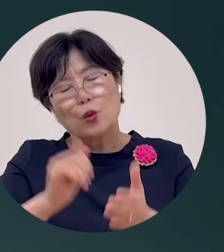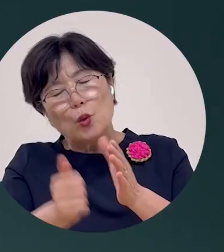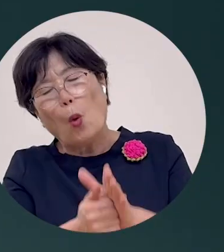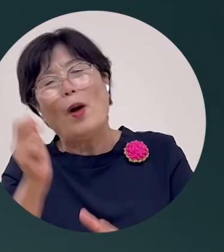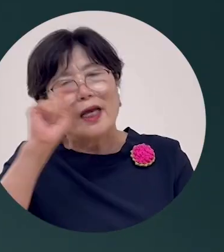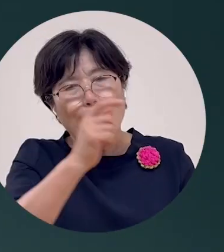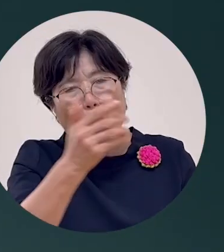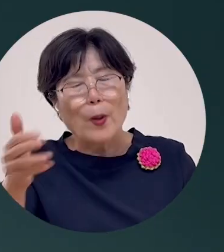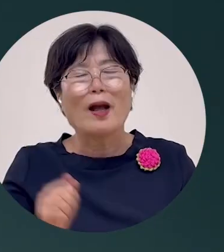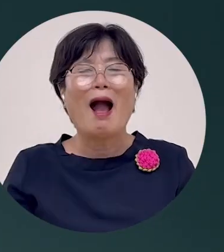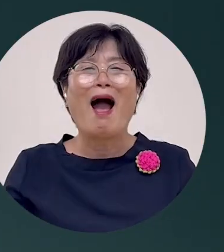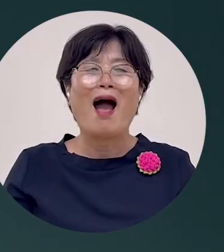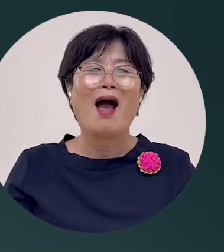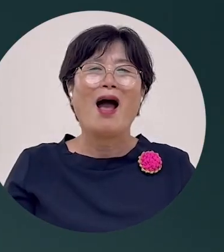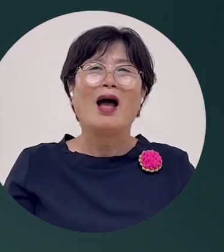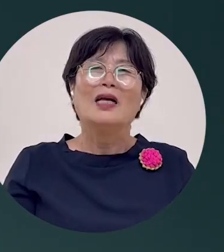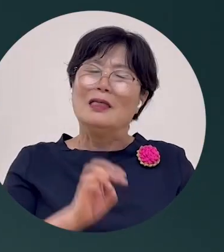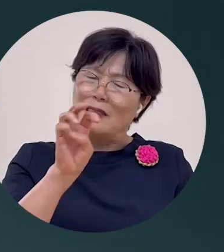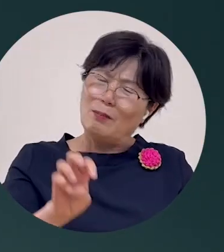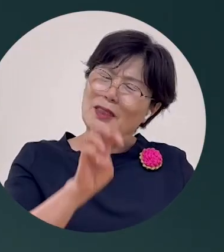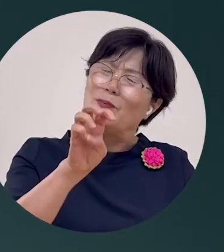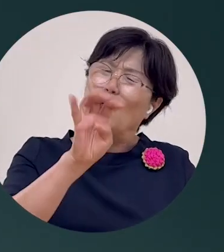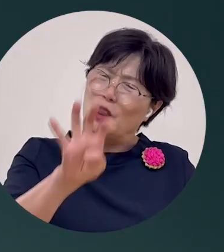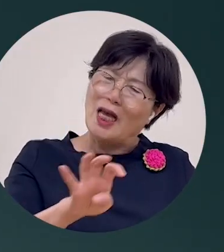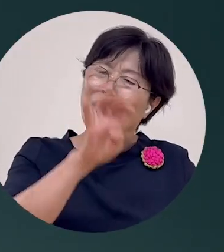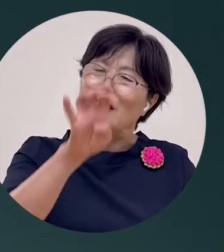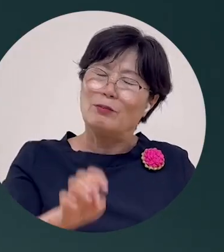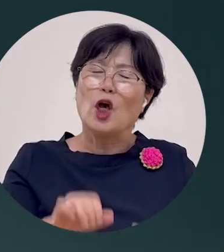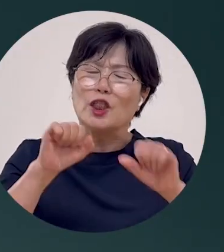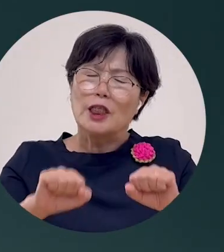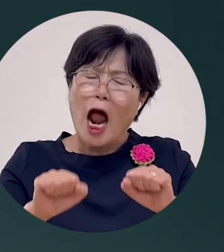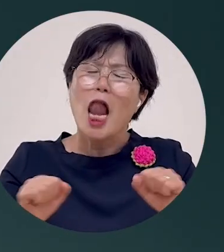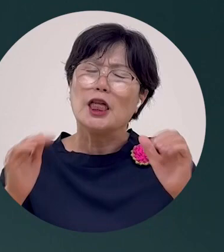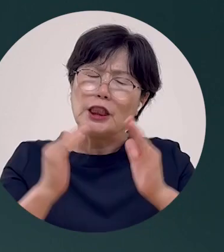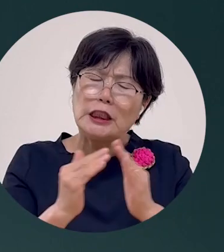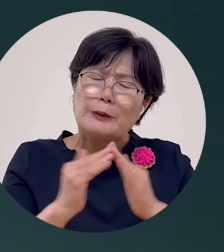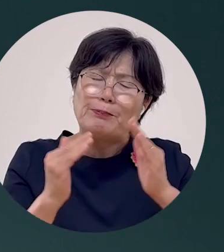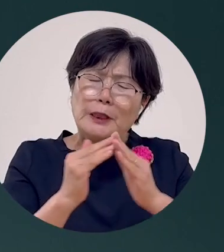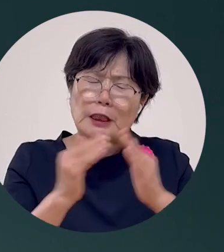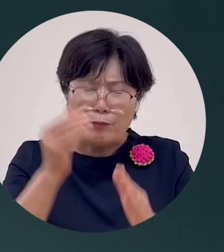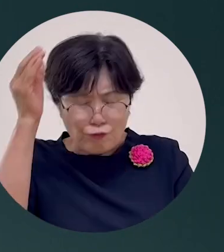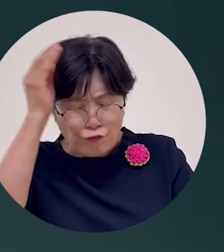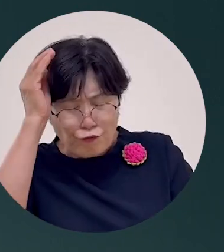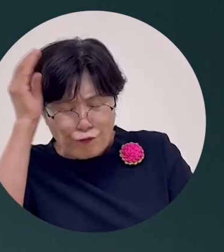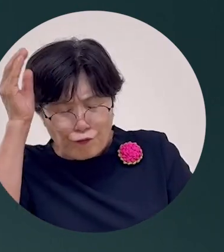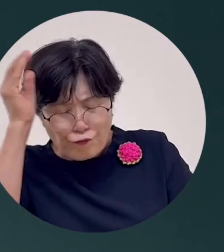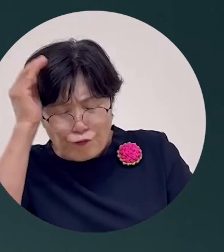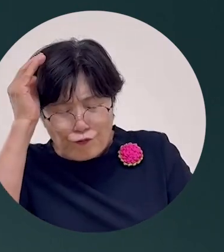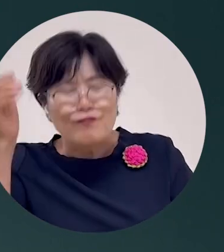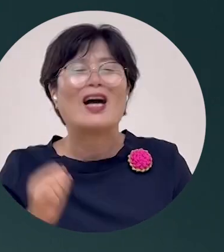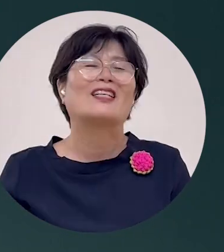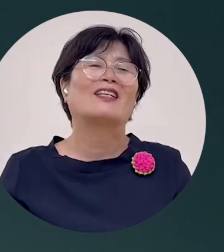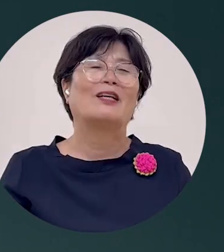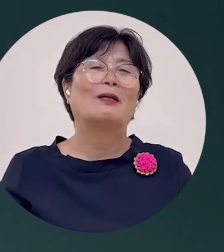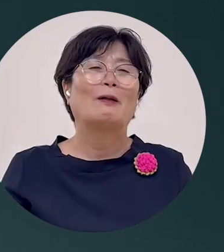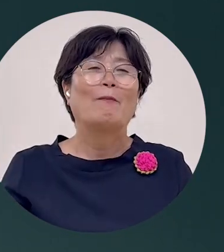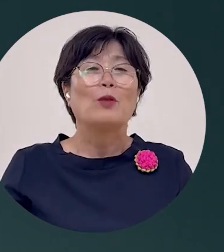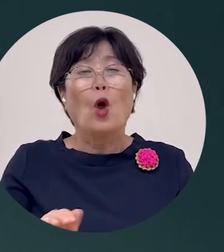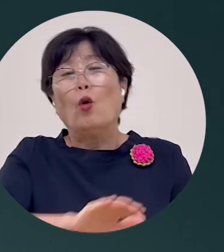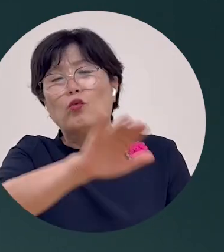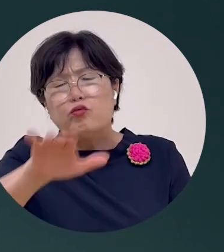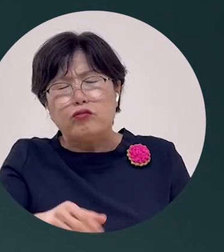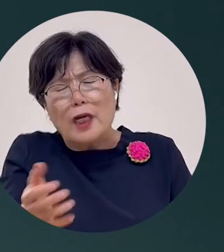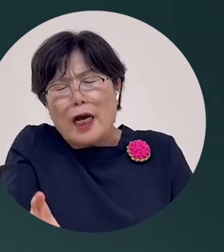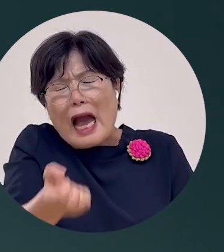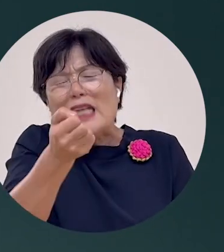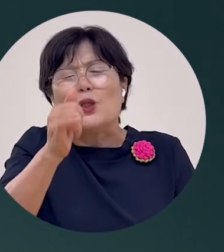기껏해야 몇십 년 살 집, 몇백 년도 아니에요. 인간에게 소망이라고는 우리가 갖고 있는